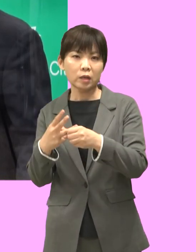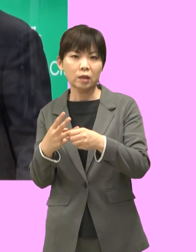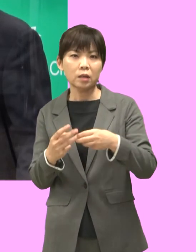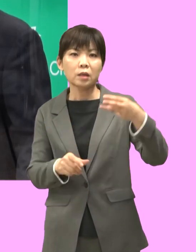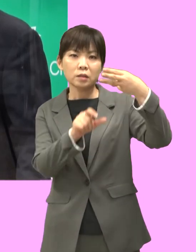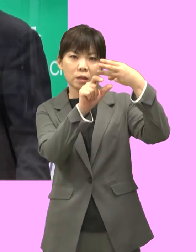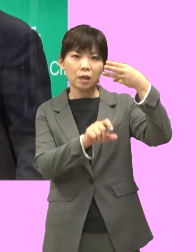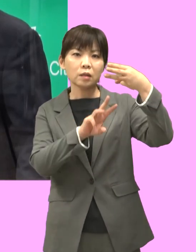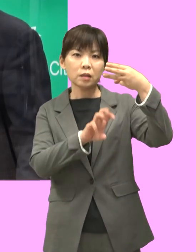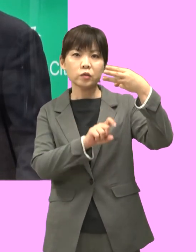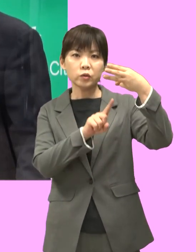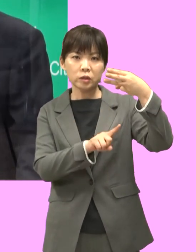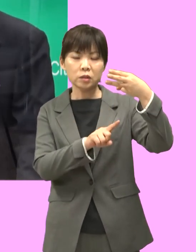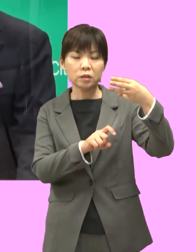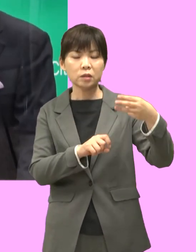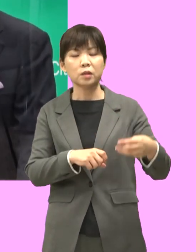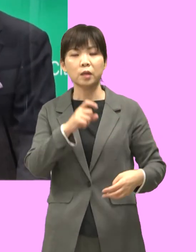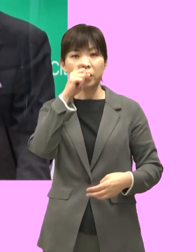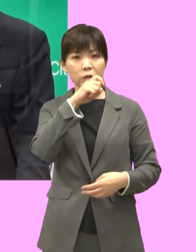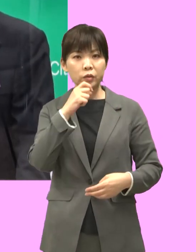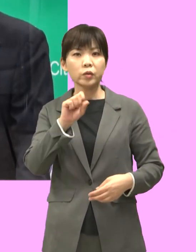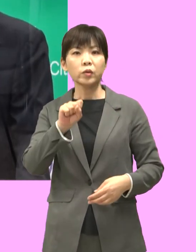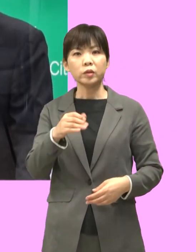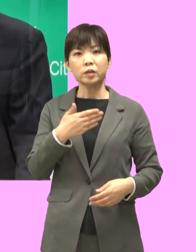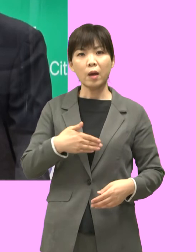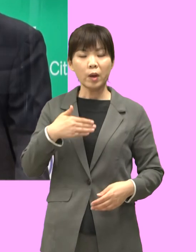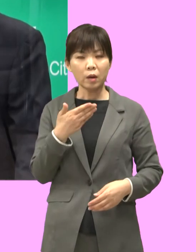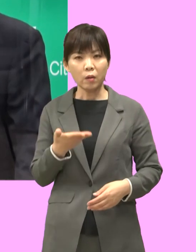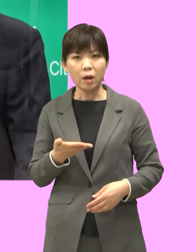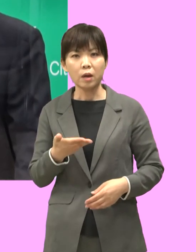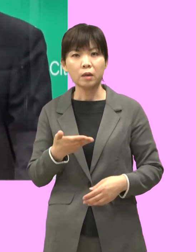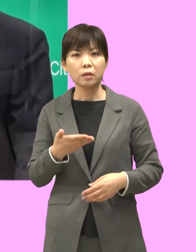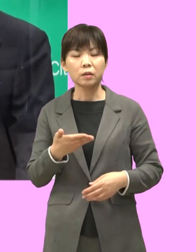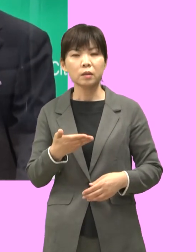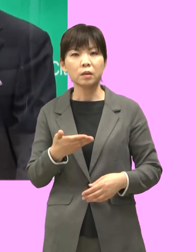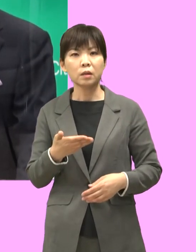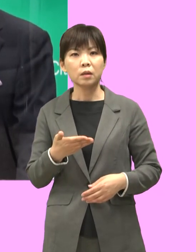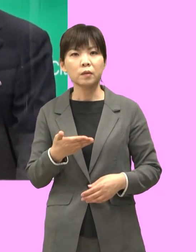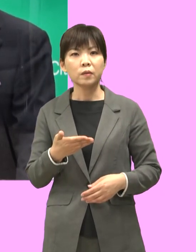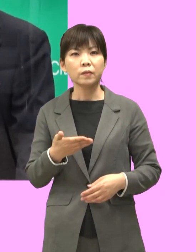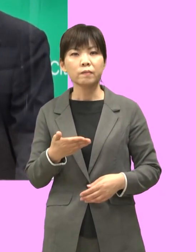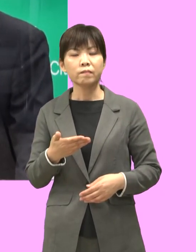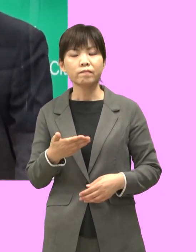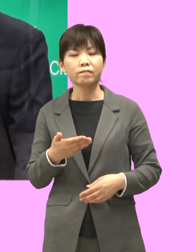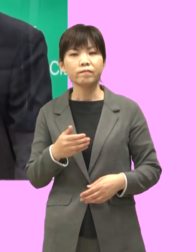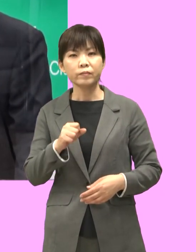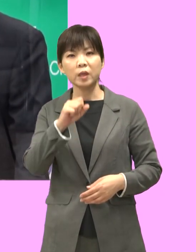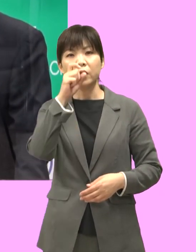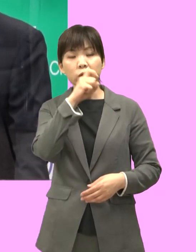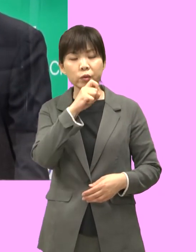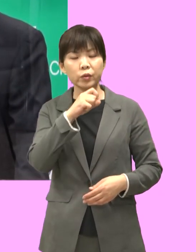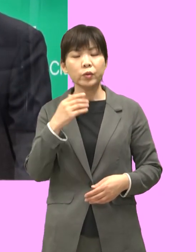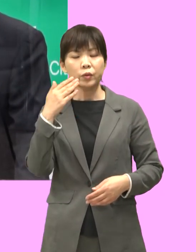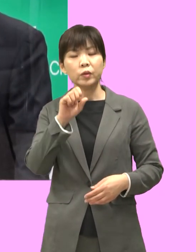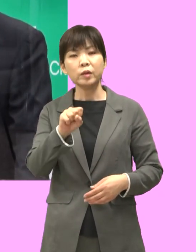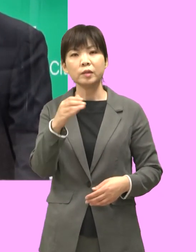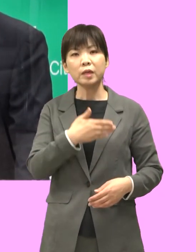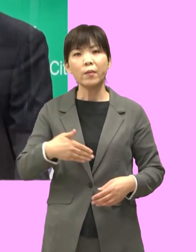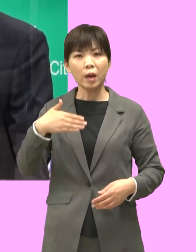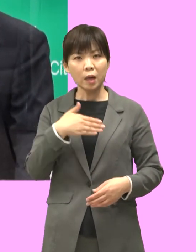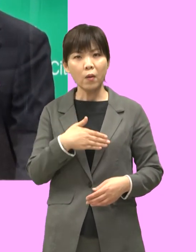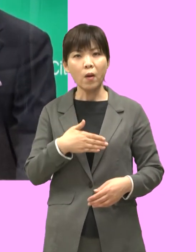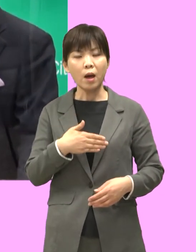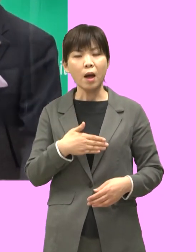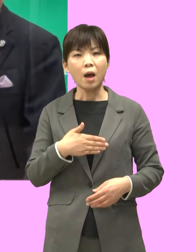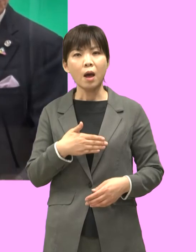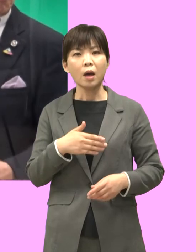ています。 旧鯖原は、 旧鯖原小学校はすみません、ずいぶん前に跡地